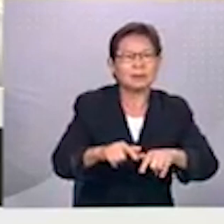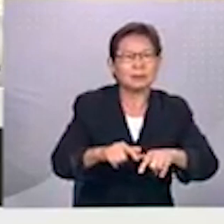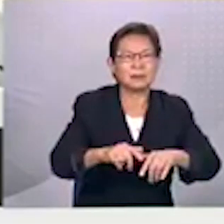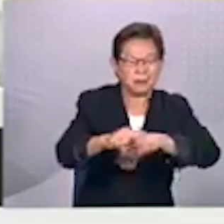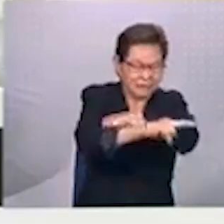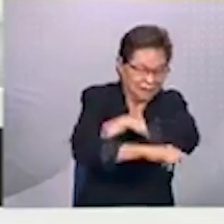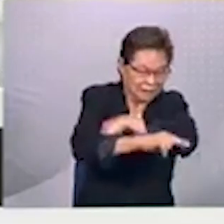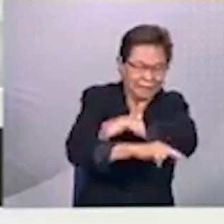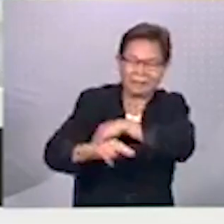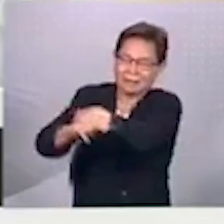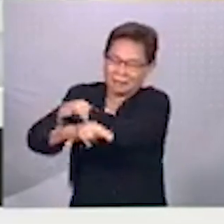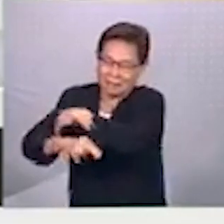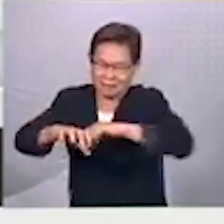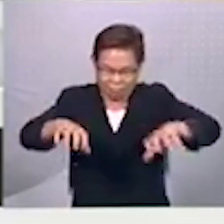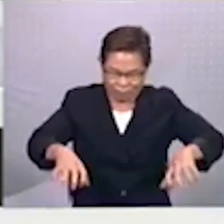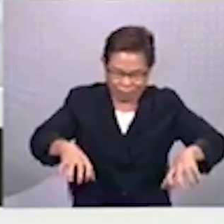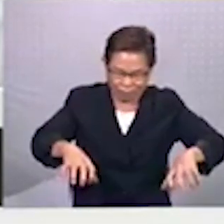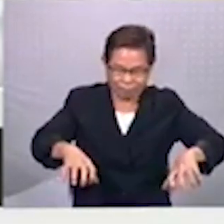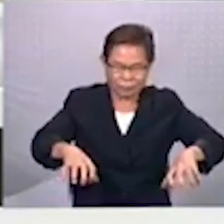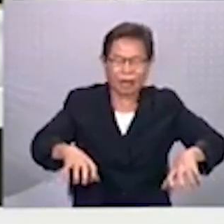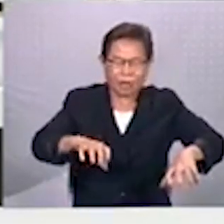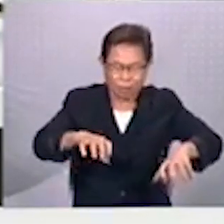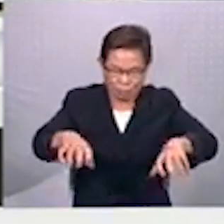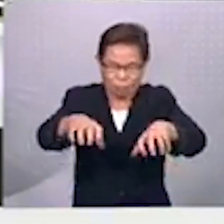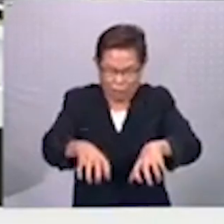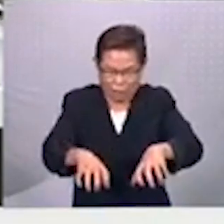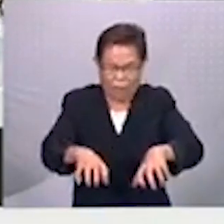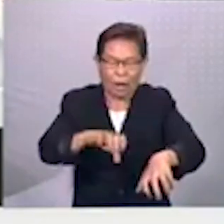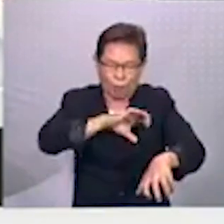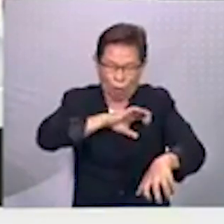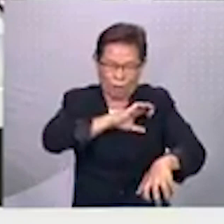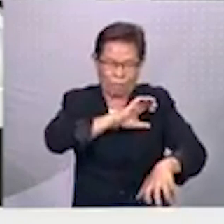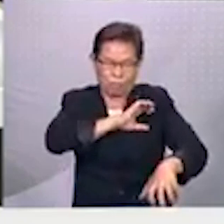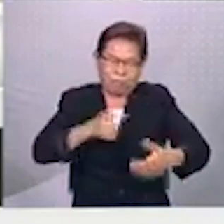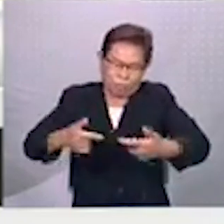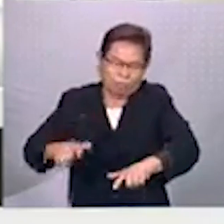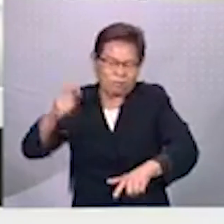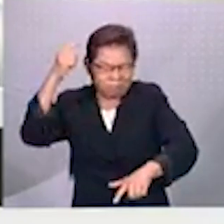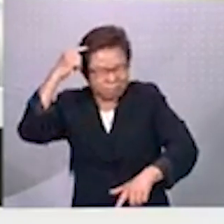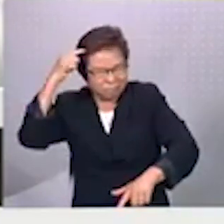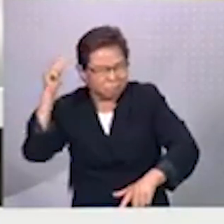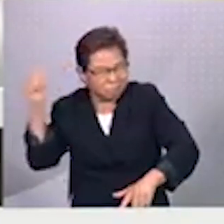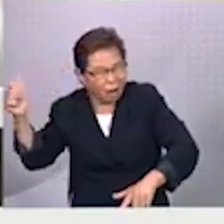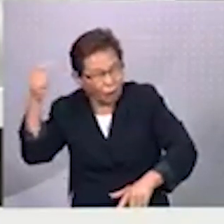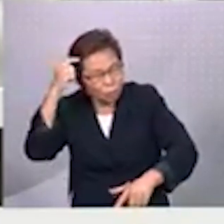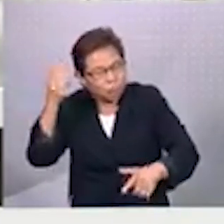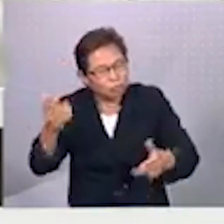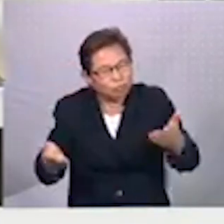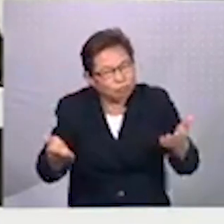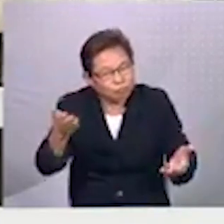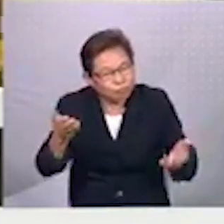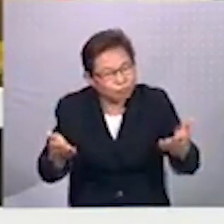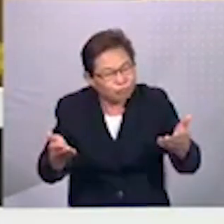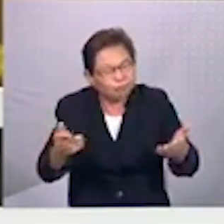perjalanan antara negeri ke negeri, pihak polis juga diberikan kuasa budi bicara untuk mempertimbangkan isu